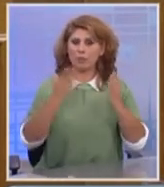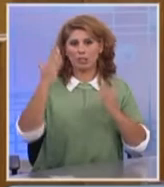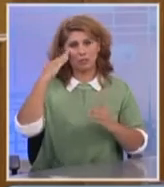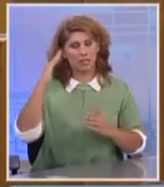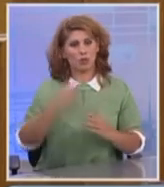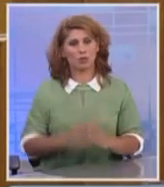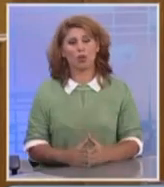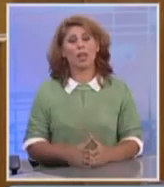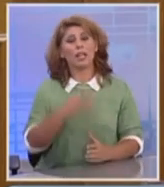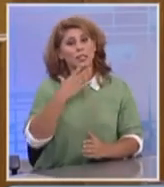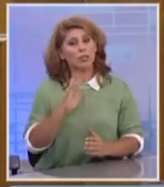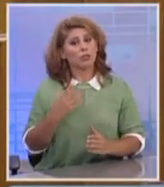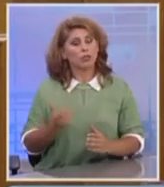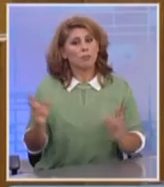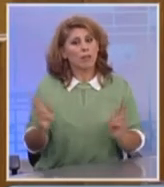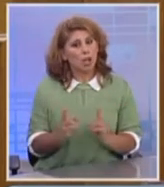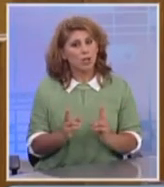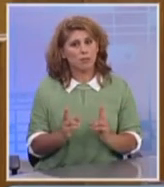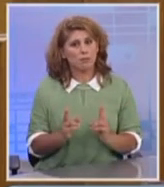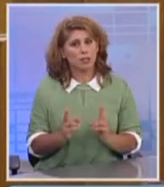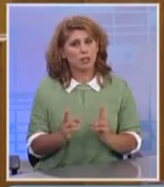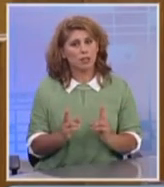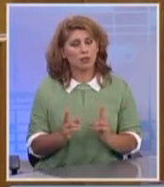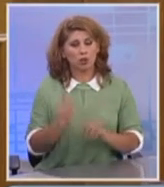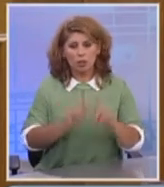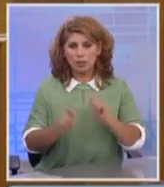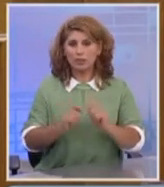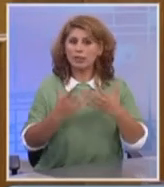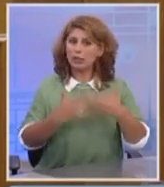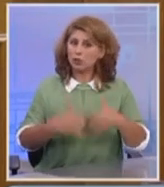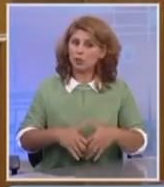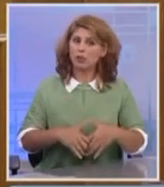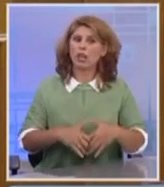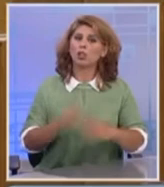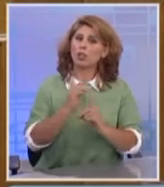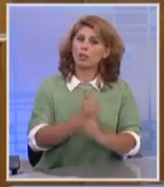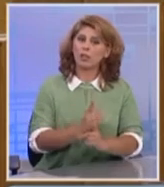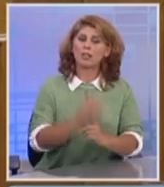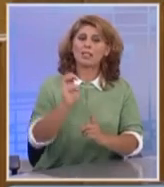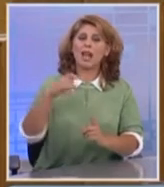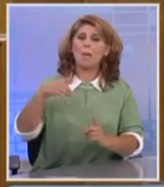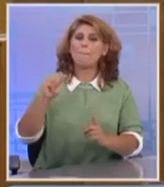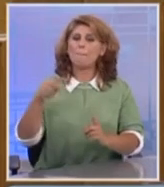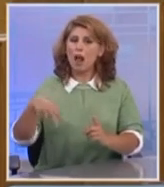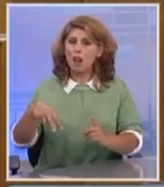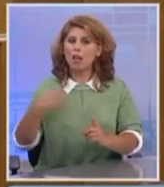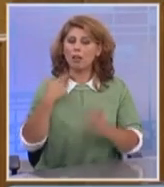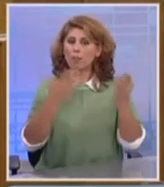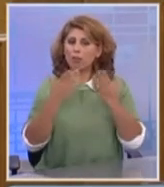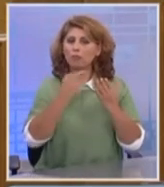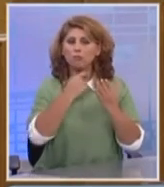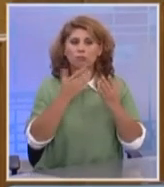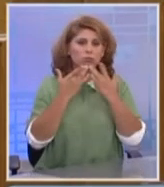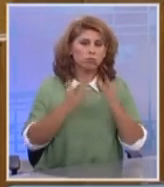γυμνασίου. Γι' αυτό μπαίνουν περιορισμοί στη συγκρότηση και λειτουργία των ειδικοτήτων στα ΕΠΑΛ και οι μαθητές αναγκάζονται